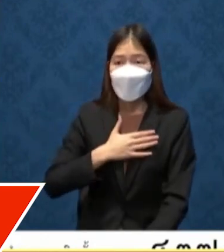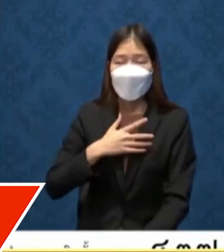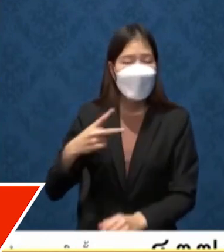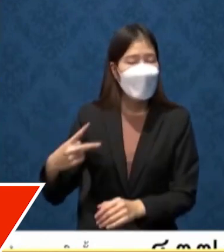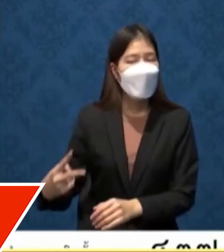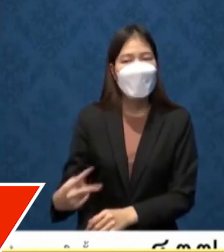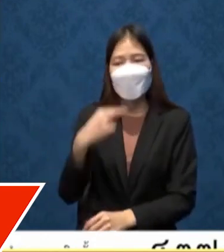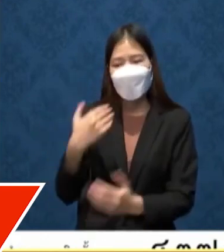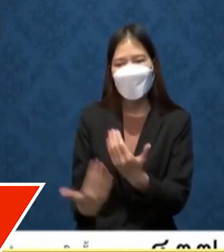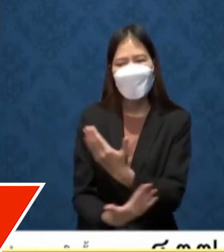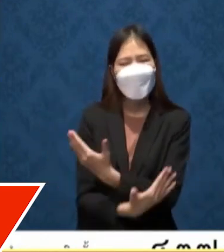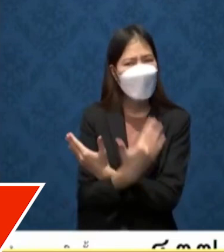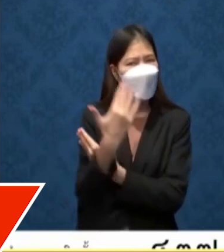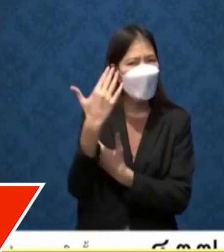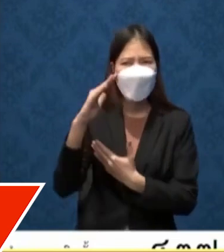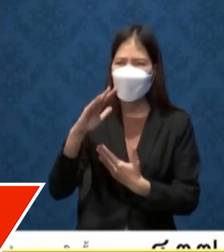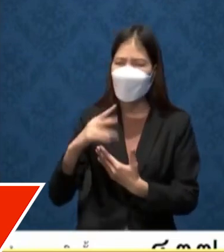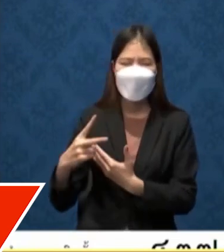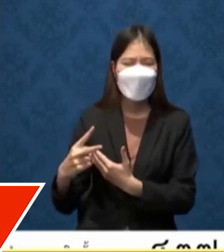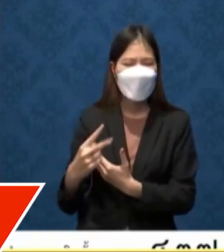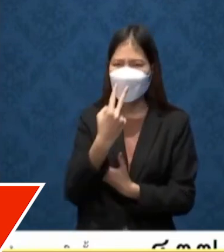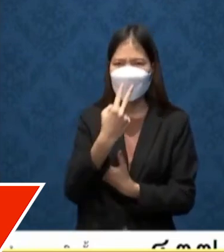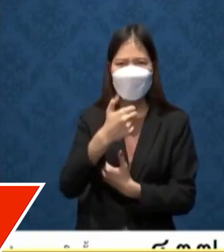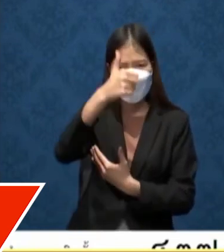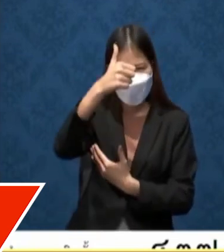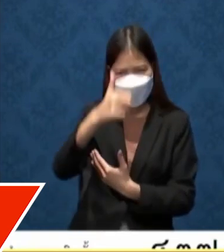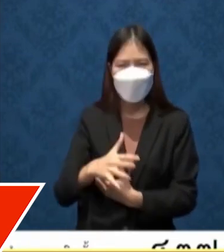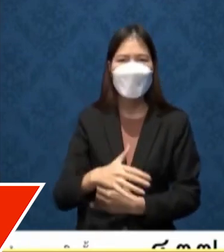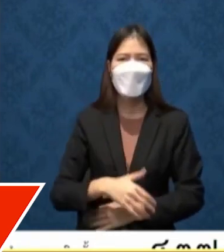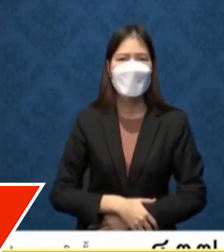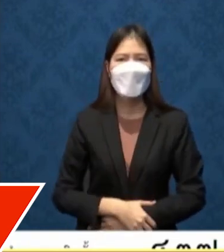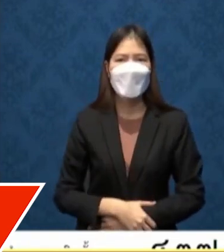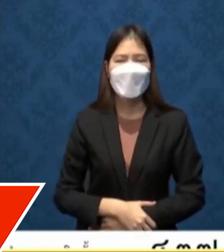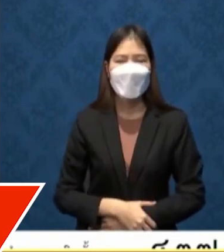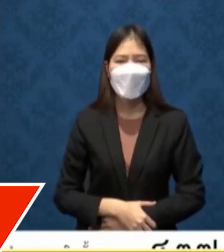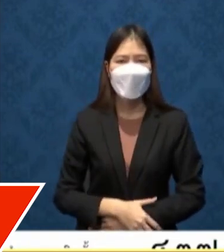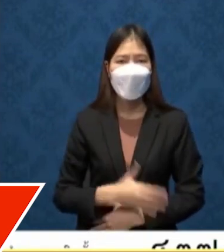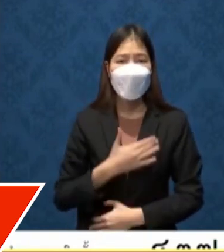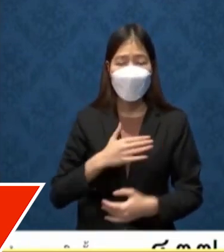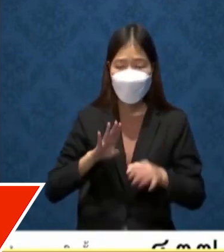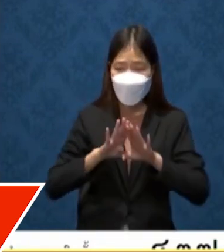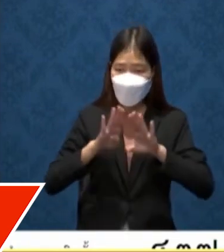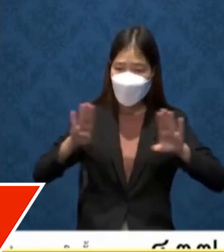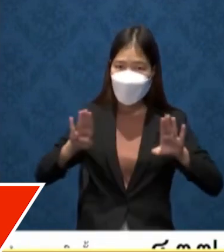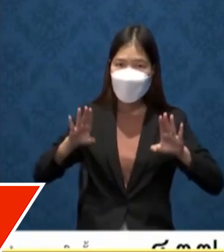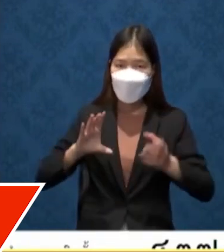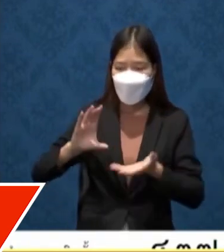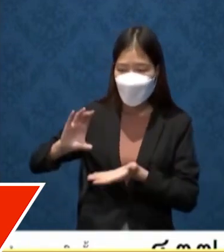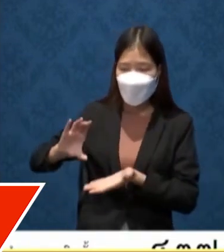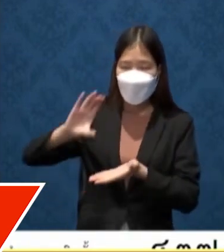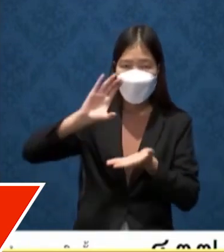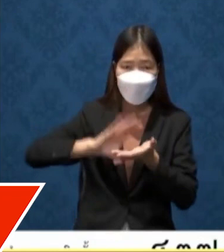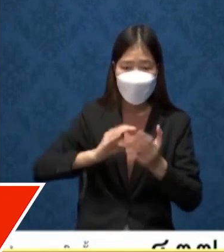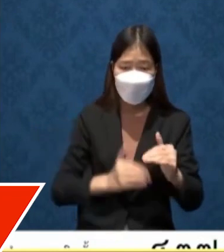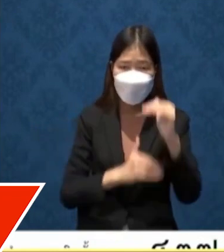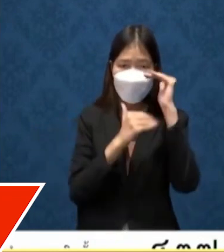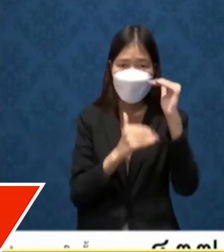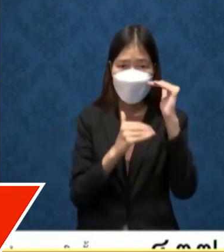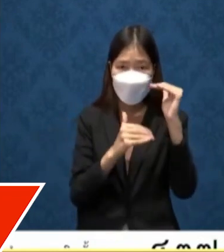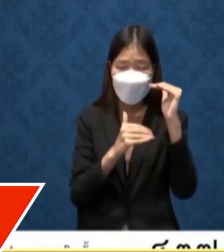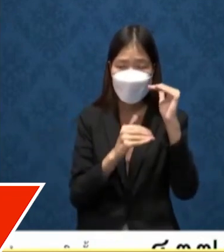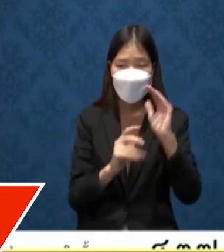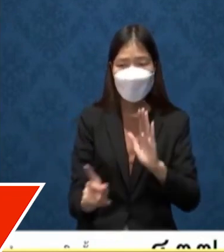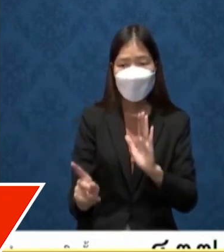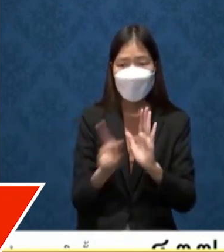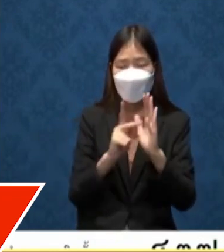อกาสใครตั้งแต่ต้นครับท่านประธานครับด้วยวิธีการที่เปิดให้กองทุนสามารถไปกำหนดหลักเกณฑ์และเงื่อนไข